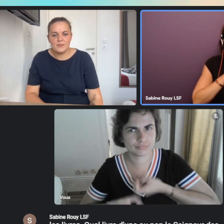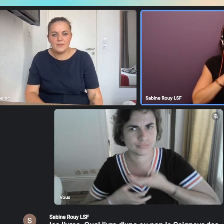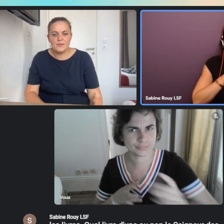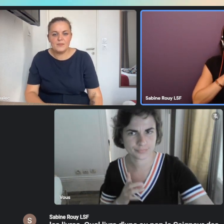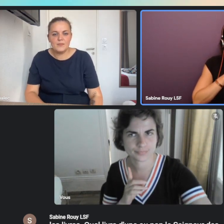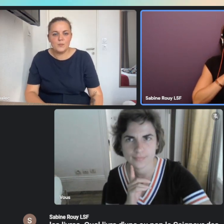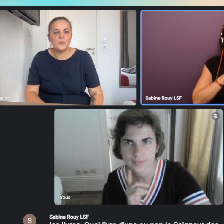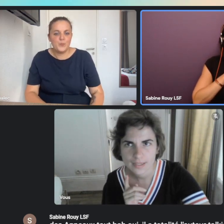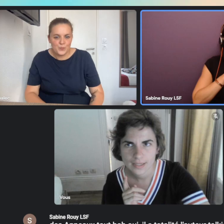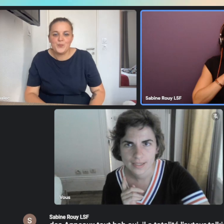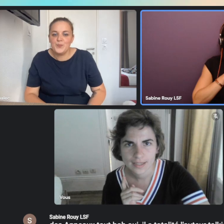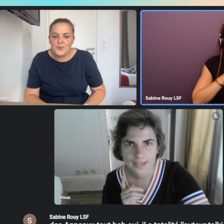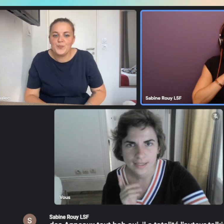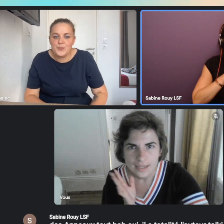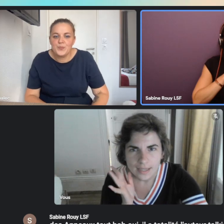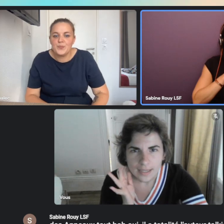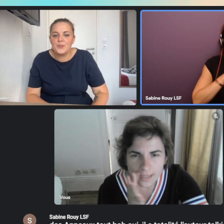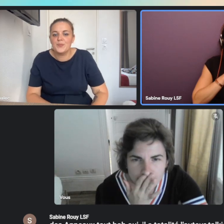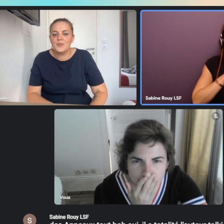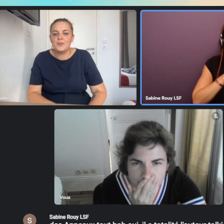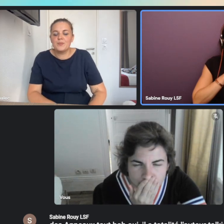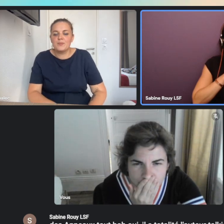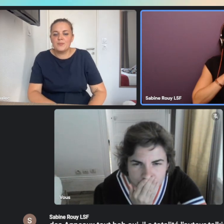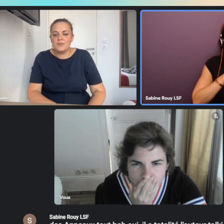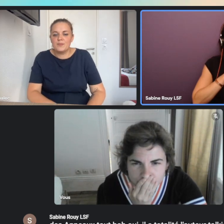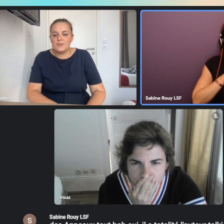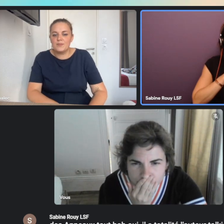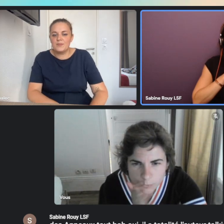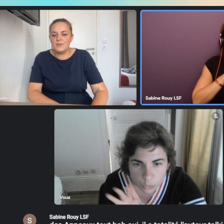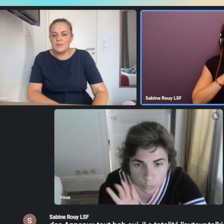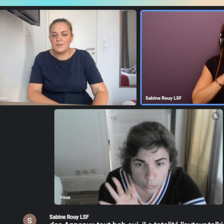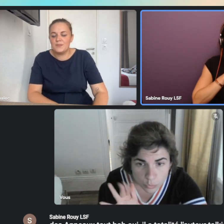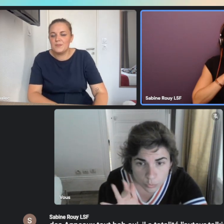Alors, j'ai vu qu'il y avait d'autres personnes qui s'exprimaient.